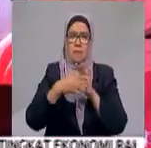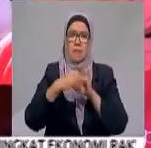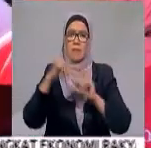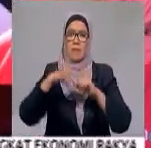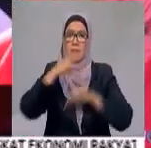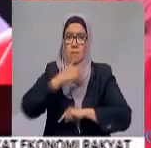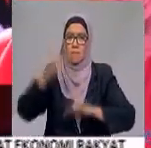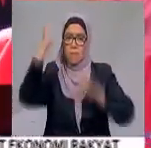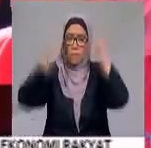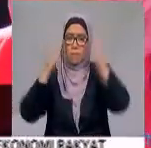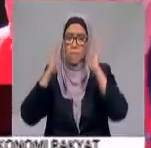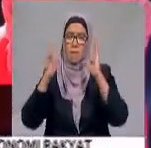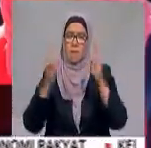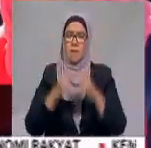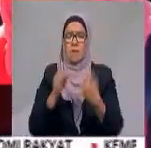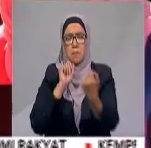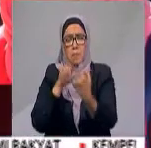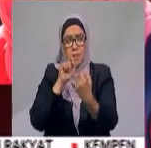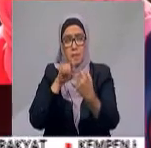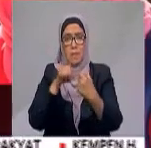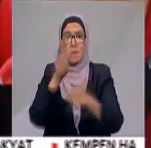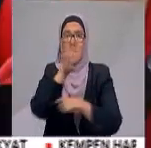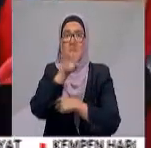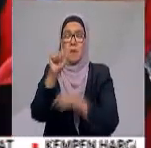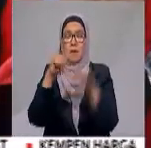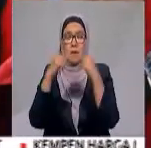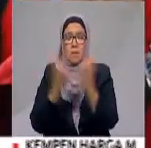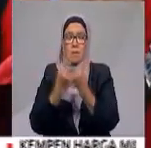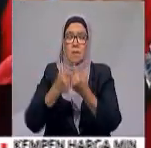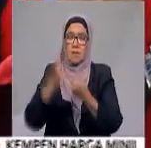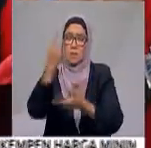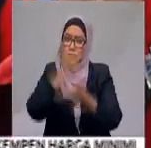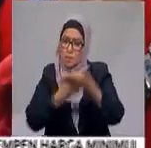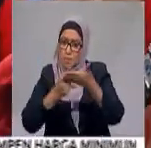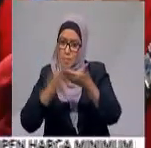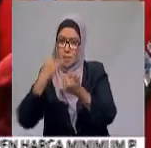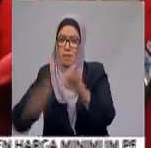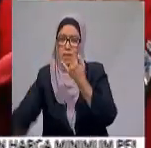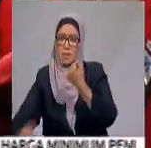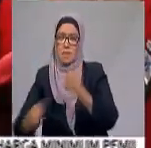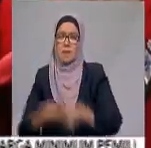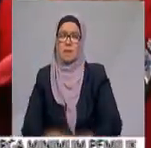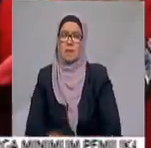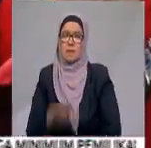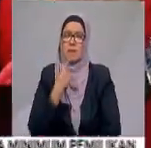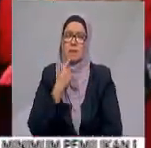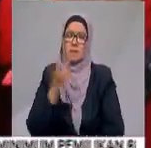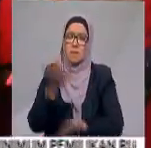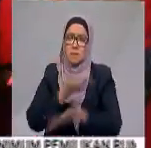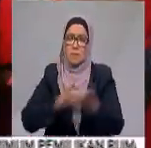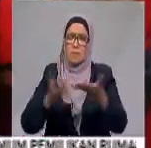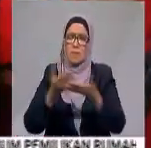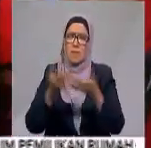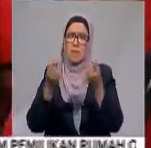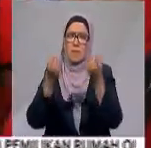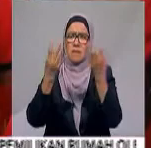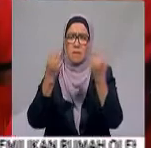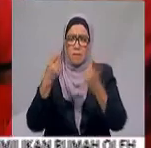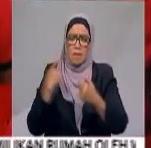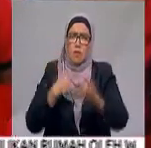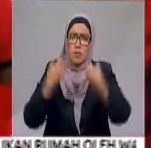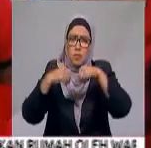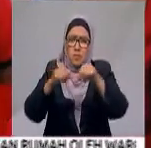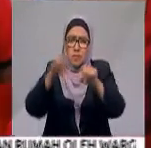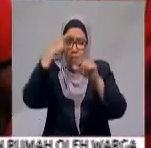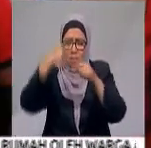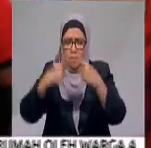dalam satu grup WhatsApp dalam satu minggu terakhir. Pertandingan bola jadi berantem lagi. Nah, yang kayak gitu kita coba rekatkan lagi gitu